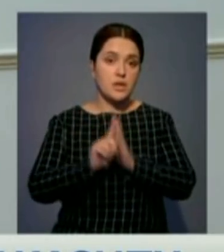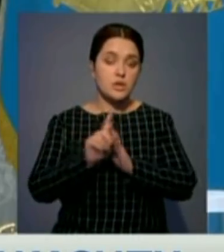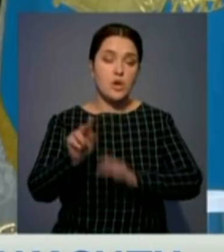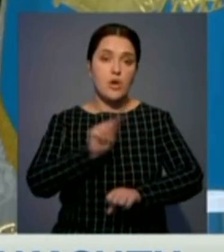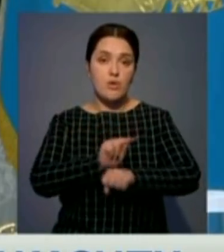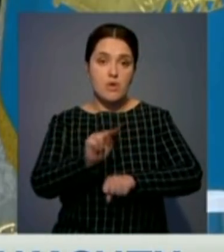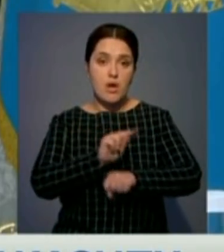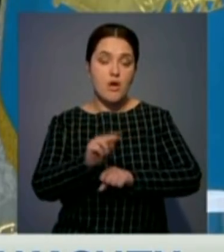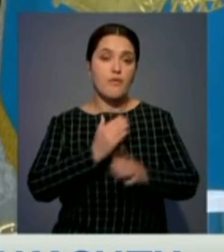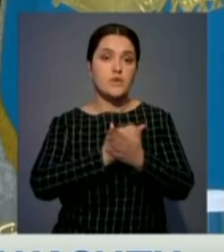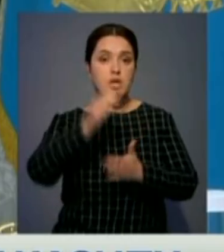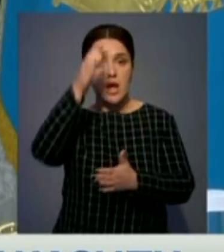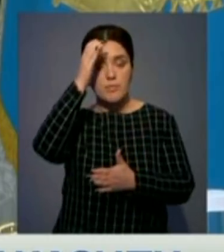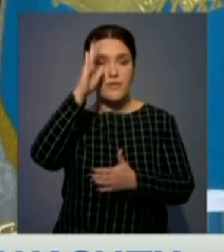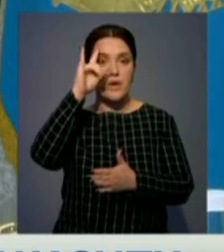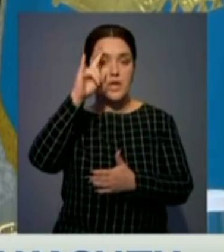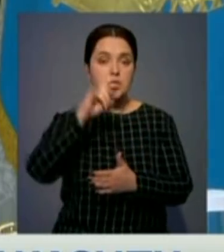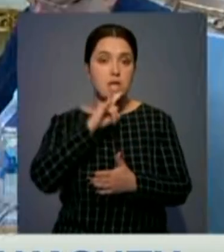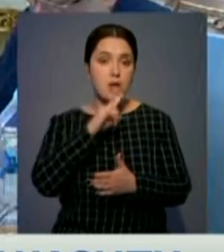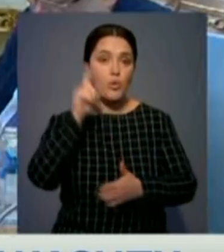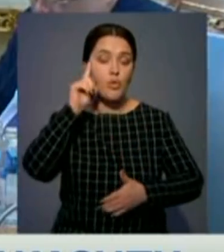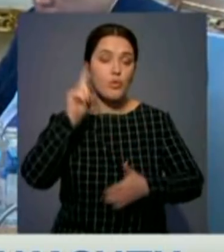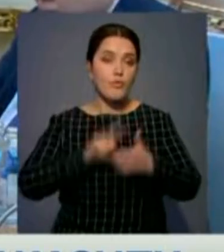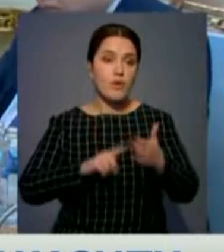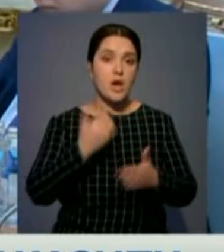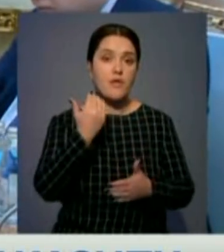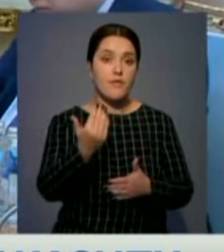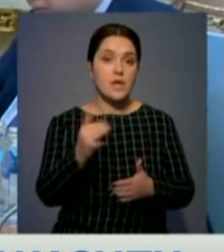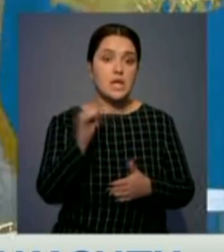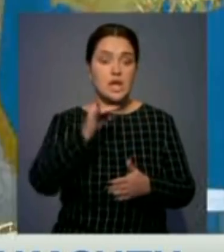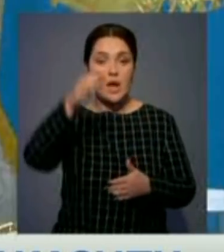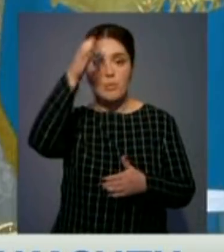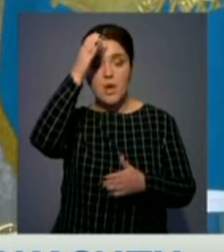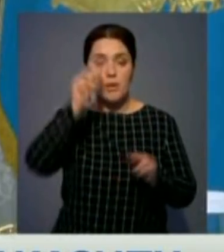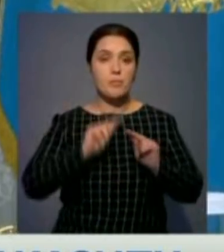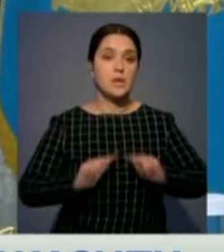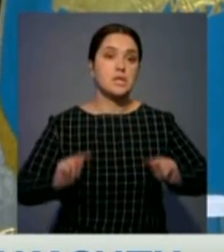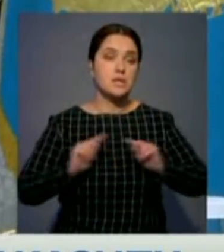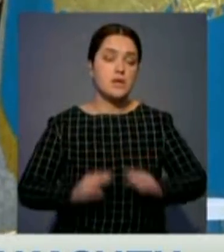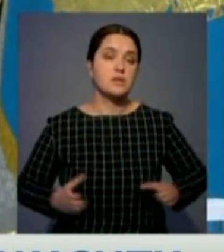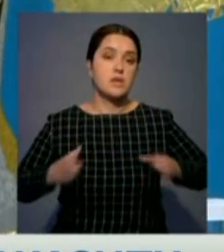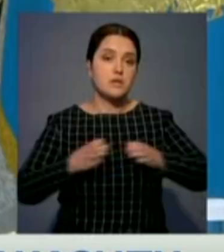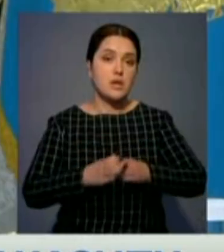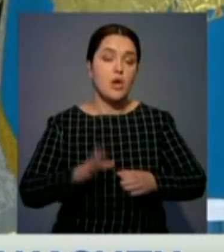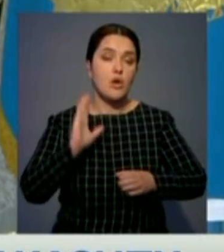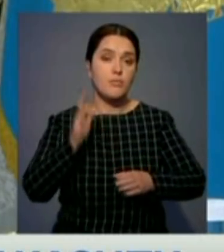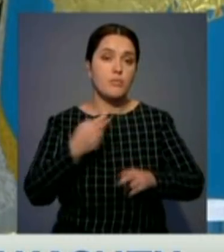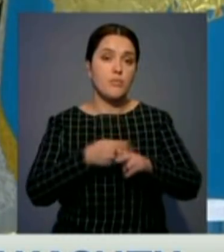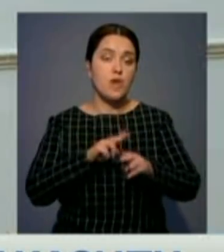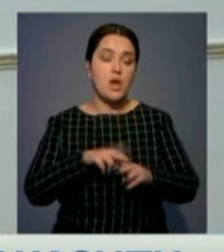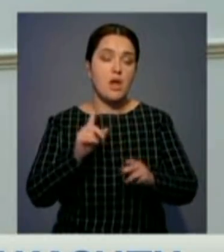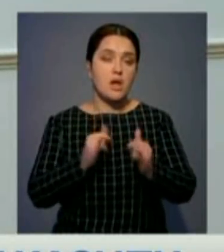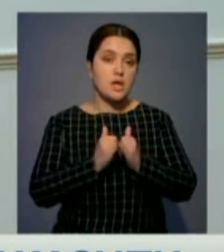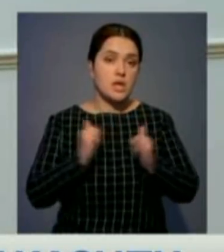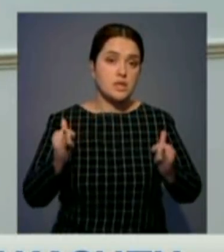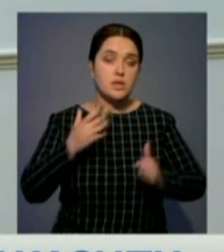системы высшего образования в нашей стране. Уверен, что вы и весь профессорско-преподавательский состав будете и впредь вносить свой вклад в